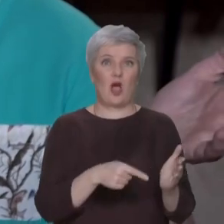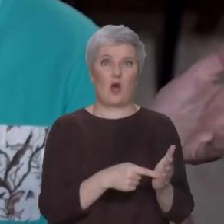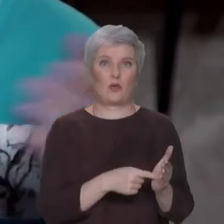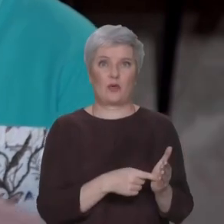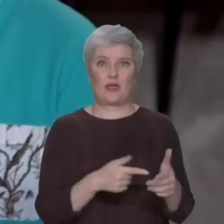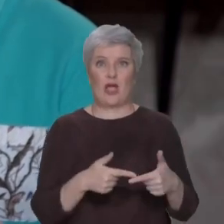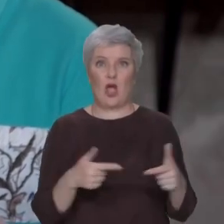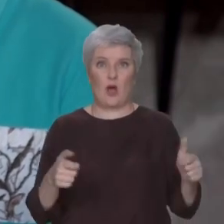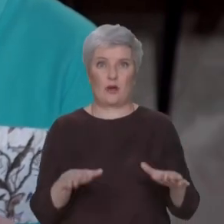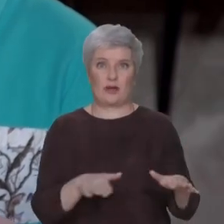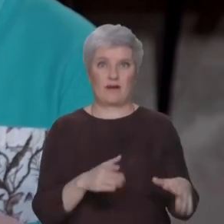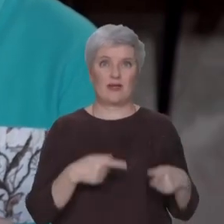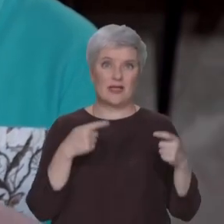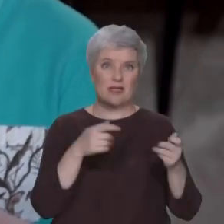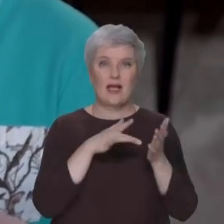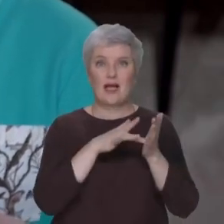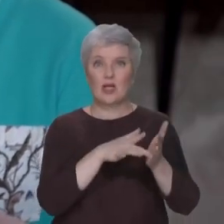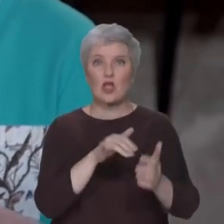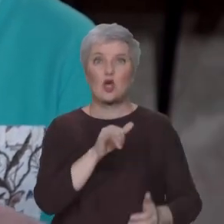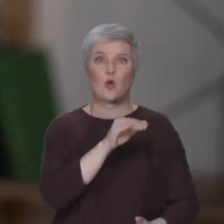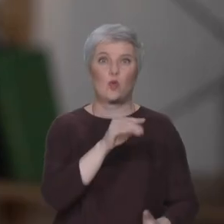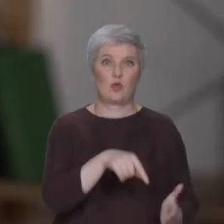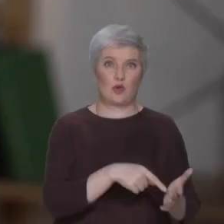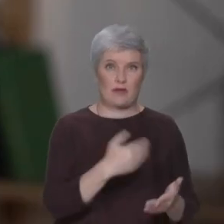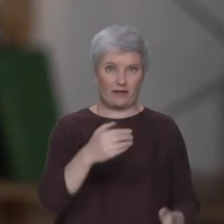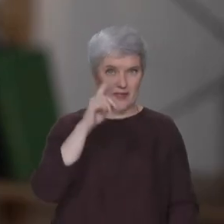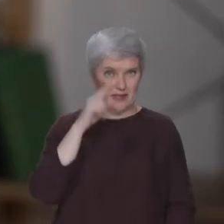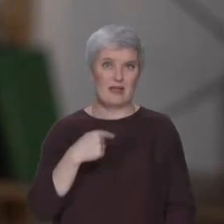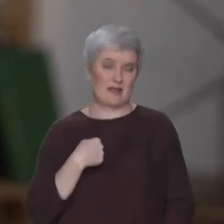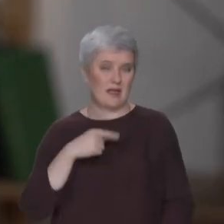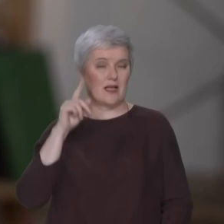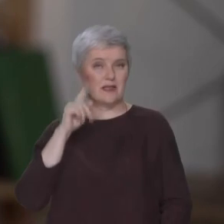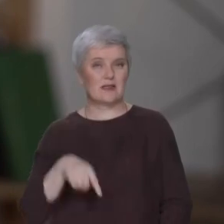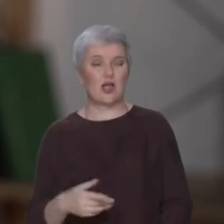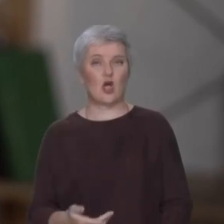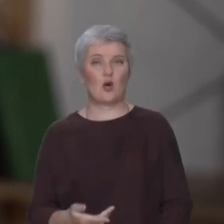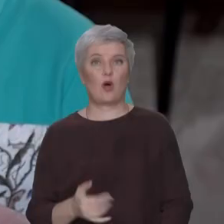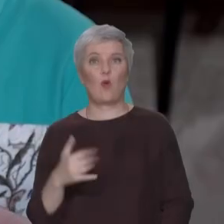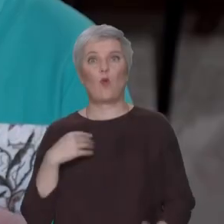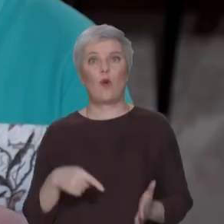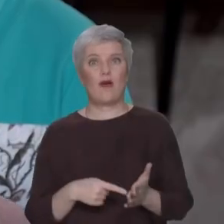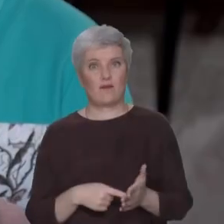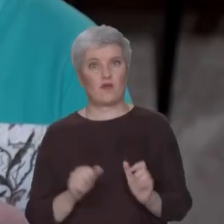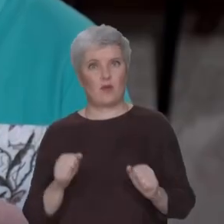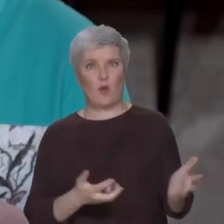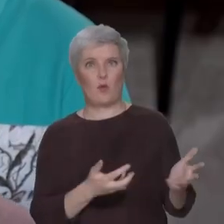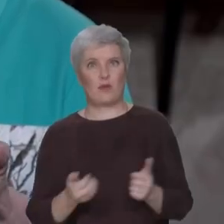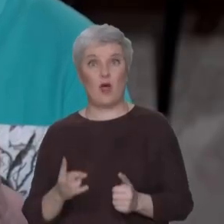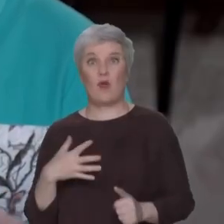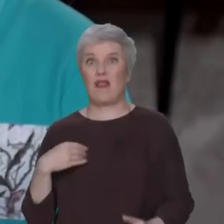катма. Якщо ви їздили з гастролями колись в Ужгород, то ви це знаєте. Я це знаю. А у Львові є така можливість. Ну,